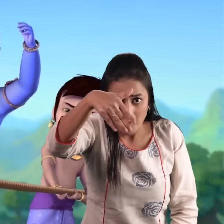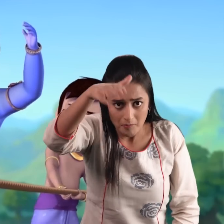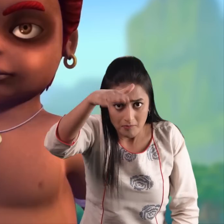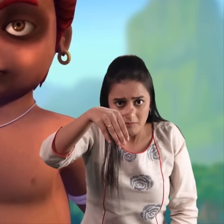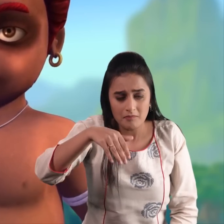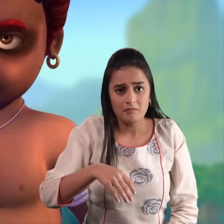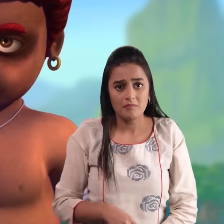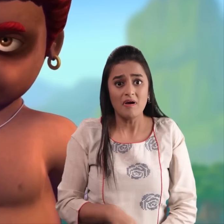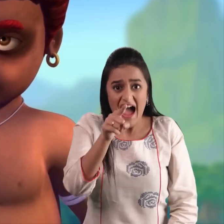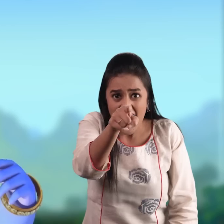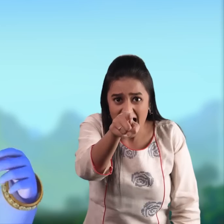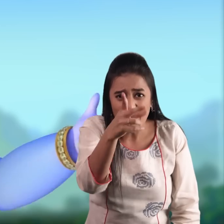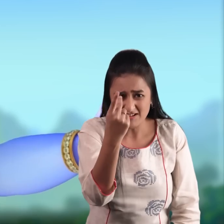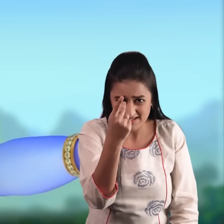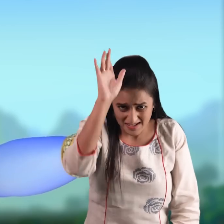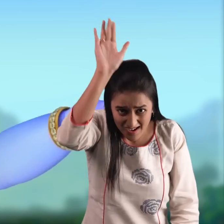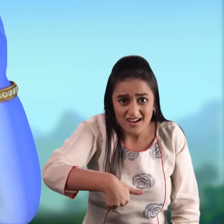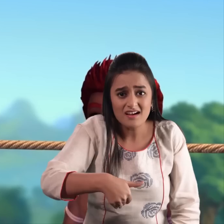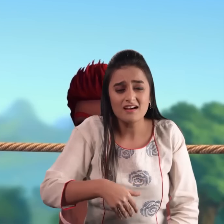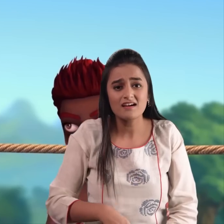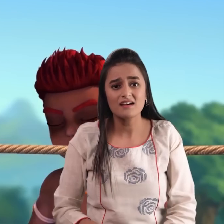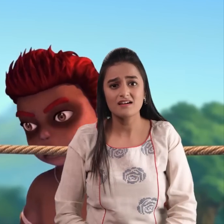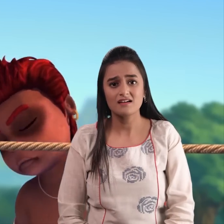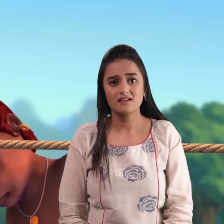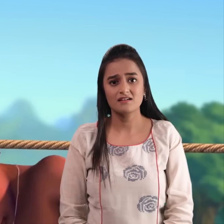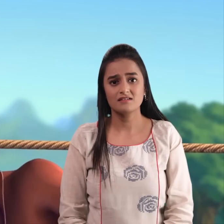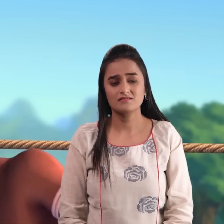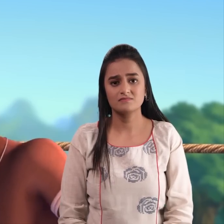तुम यहाँ आओ। हाँ तुम, जल्दी।